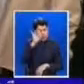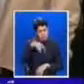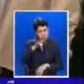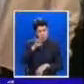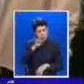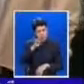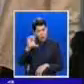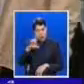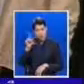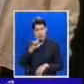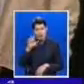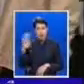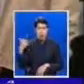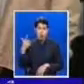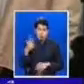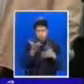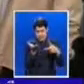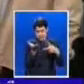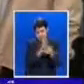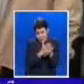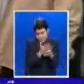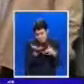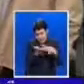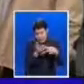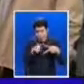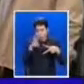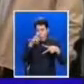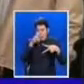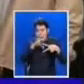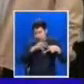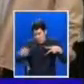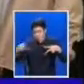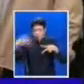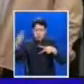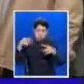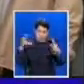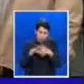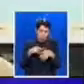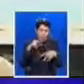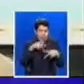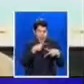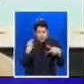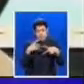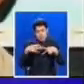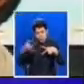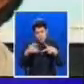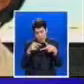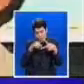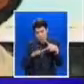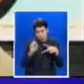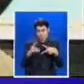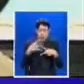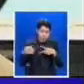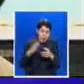8,720 ล้านนะครับเราเอาส่วนนึงก็คือประมาณ 6,000 เนี่ยมาใช้ประกอบกับในการใช้ฤดูแล้งปีนี้นะครับ พราะนั้นเมื่อเราใช้ไ